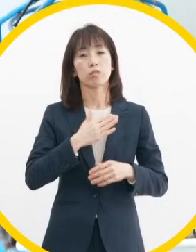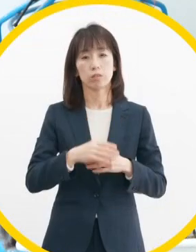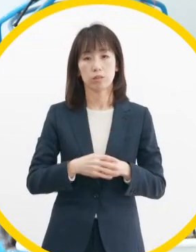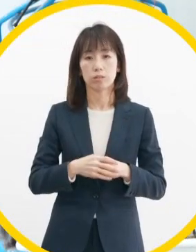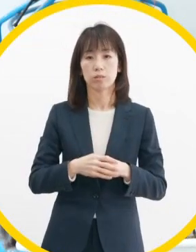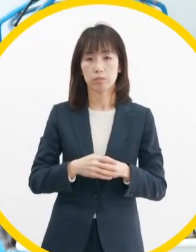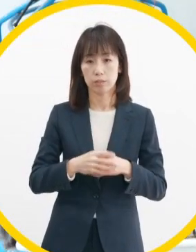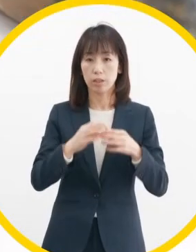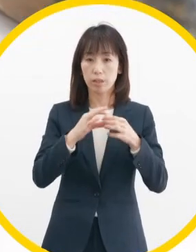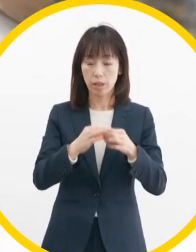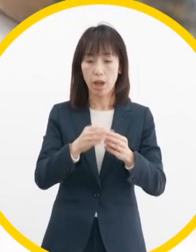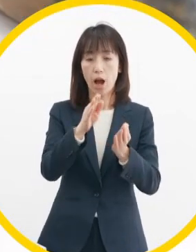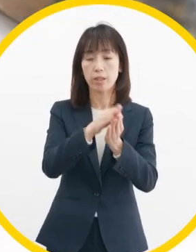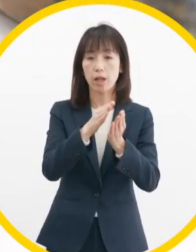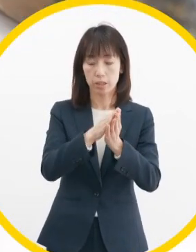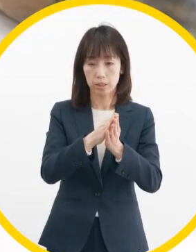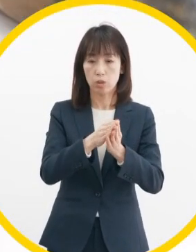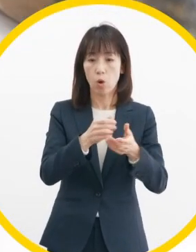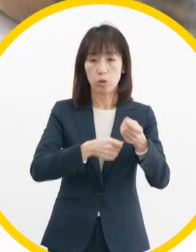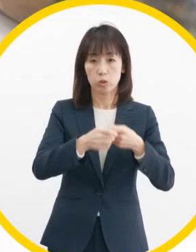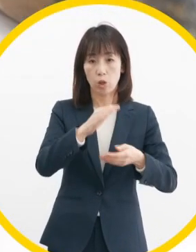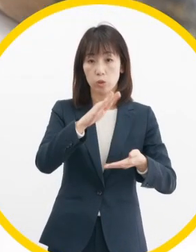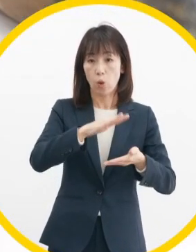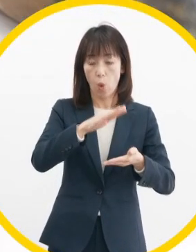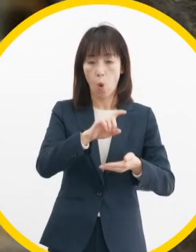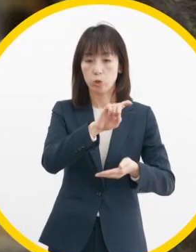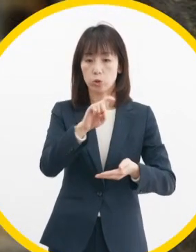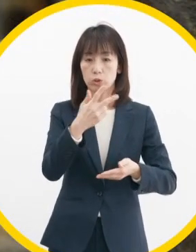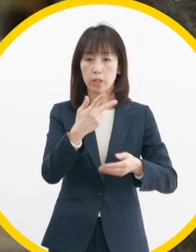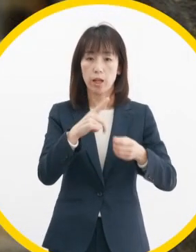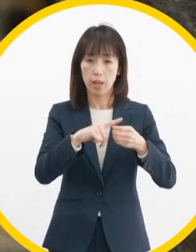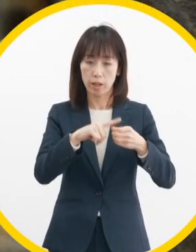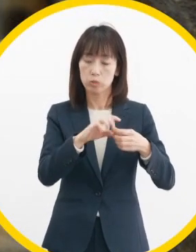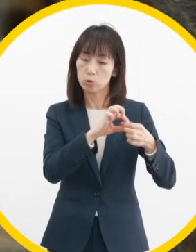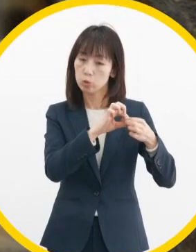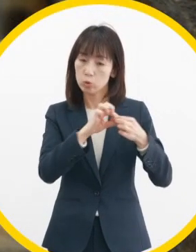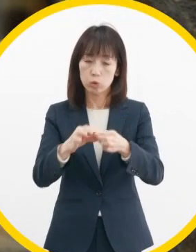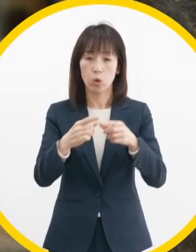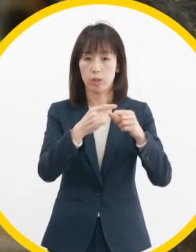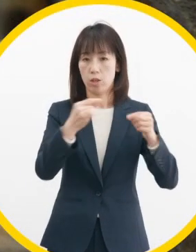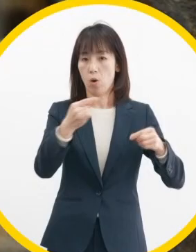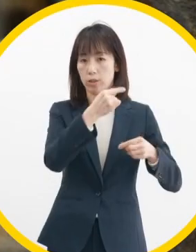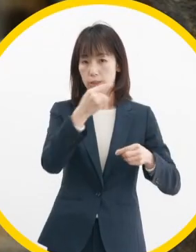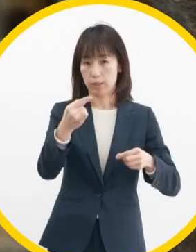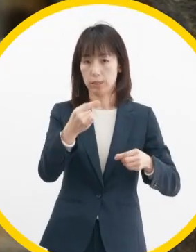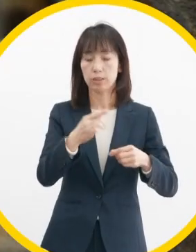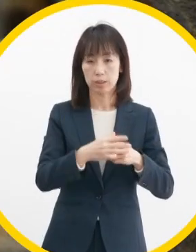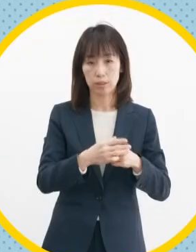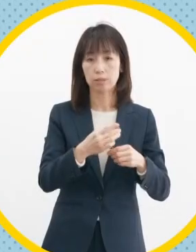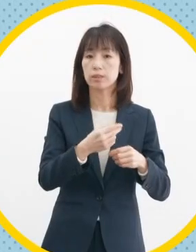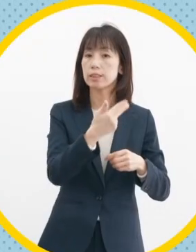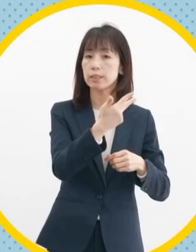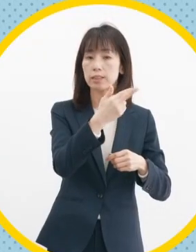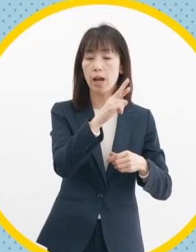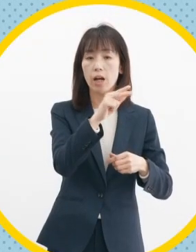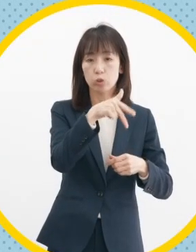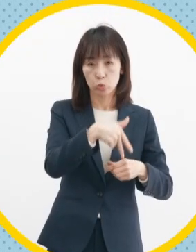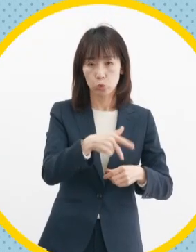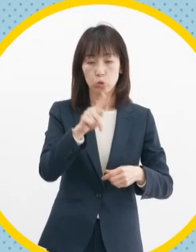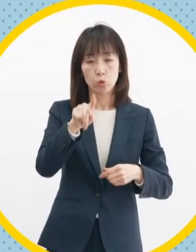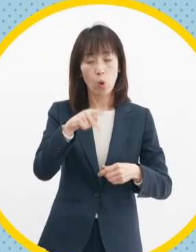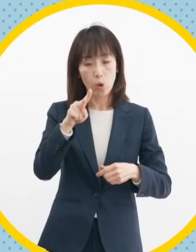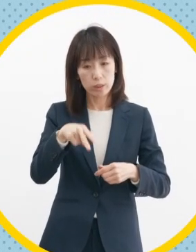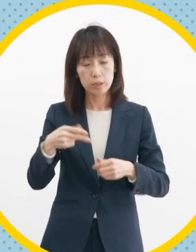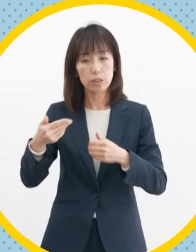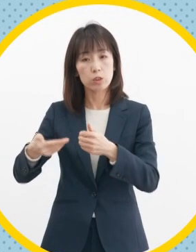ー、知ってる。 だってアサリの取れる量、なんと17年間も日本一なんだって。 すごいね。 しかもシラスとか、 シラ